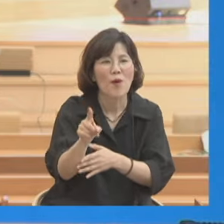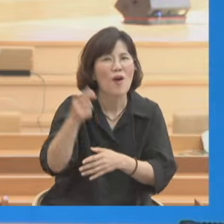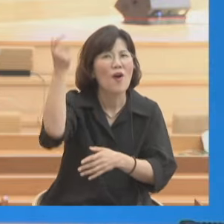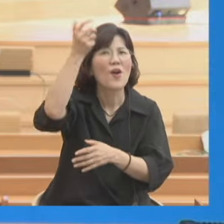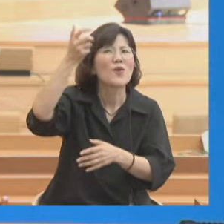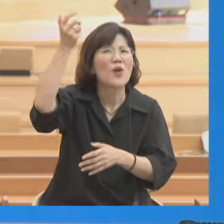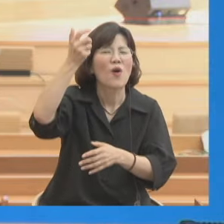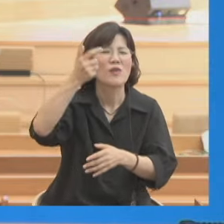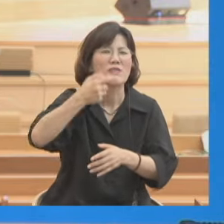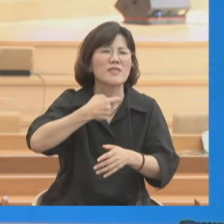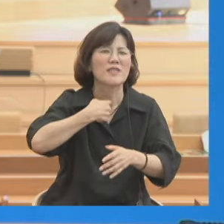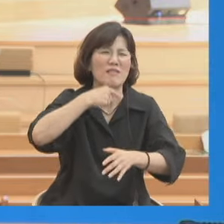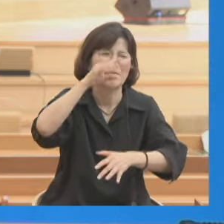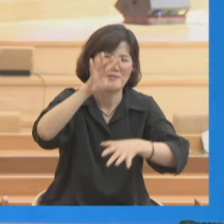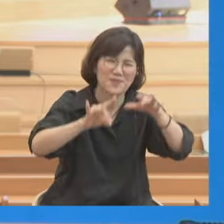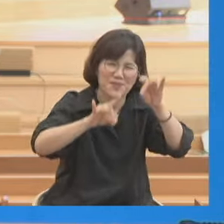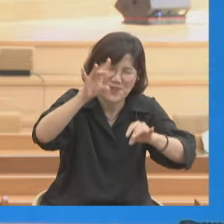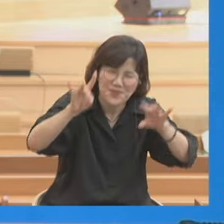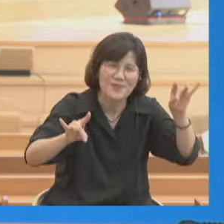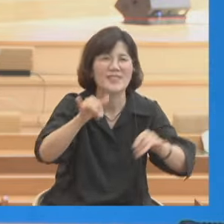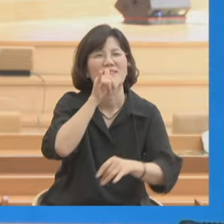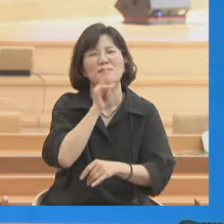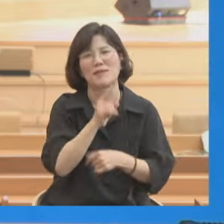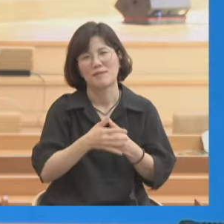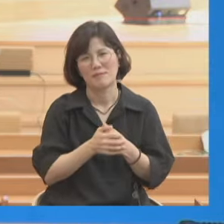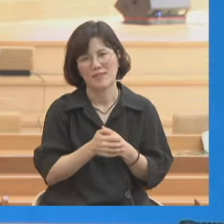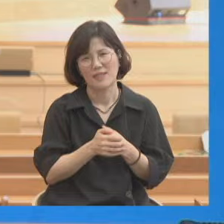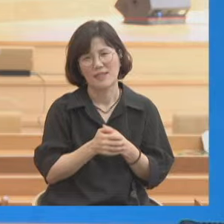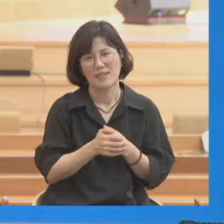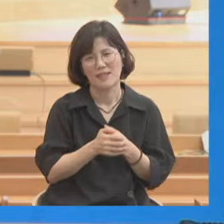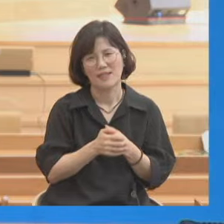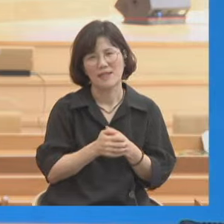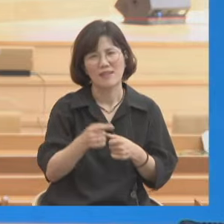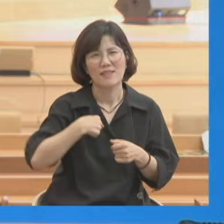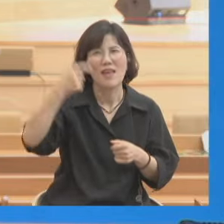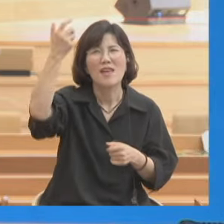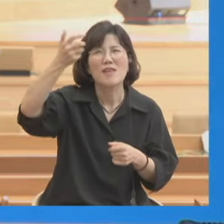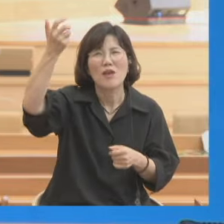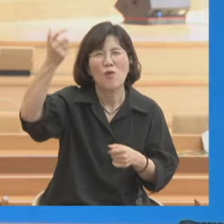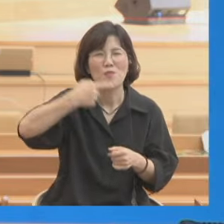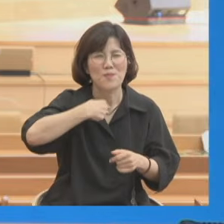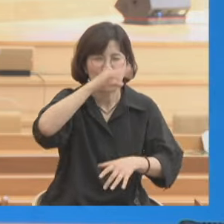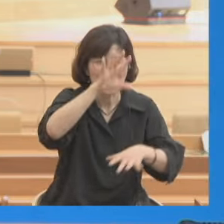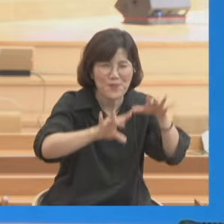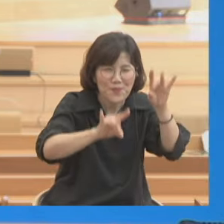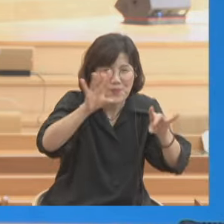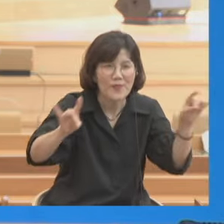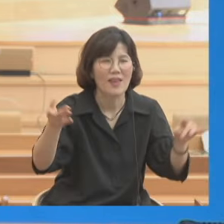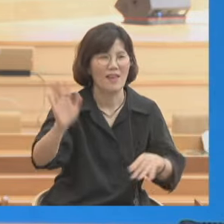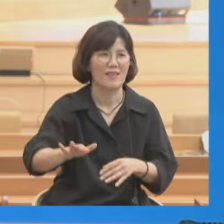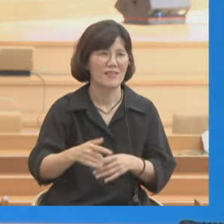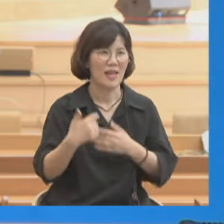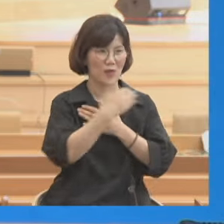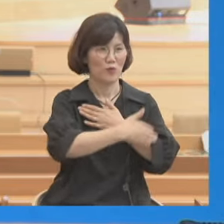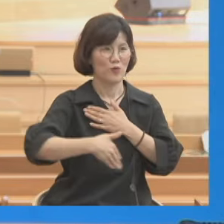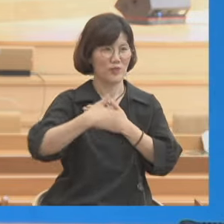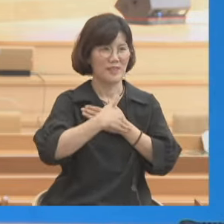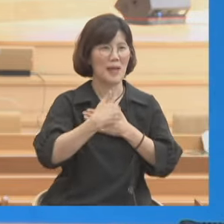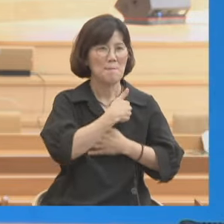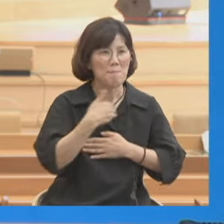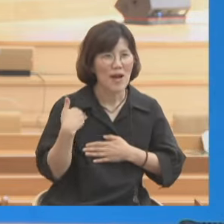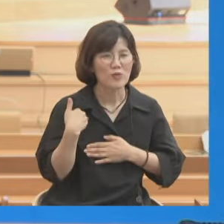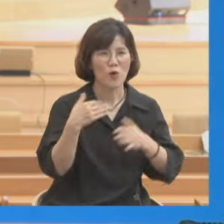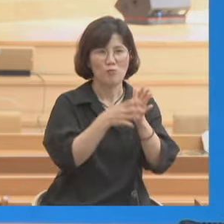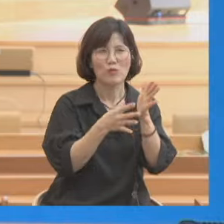영적 기갈이 허덕이는데, 내 영혼이 갈급한데, 육체적인 만족, 물질적인